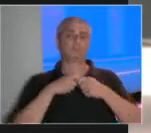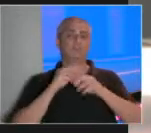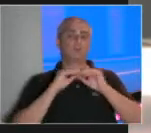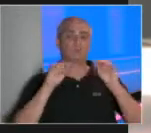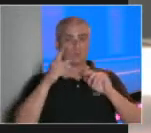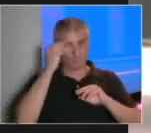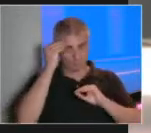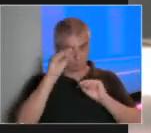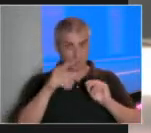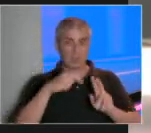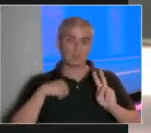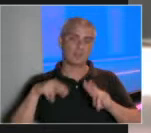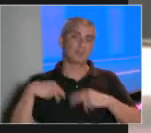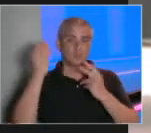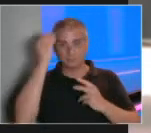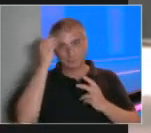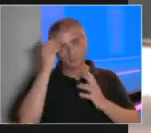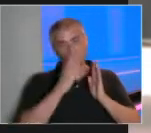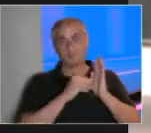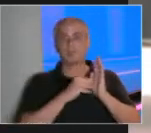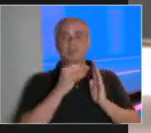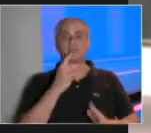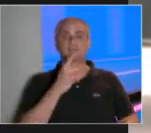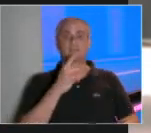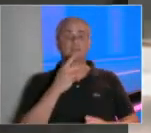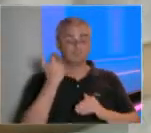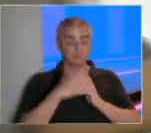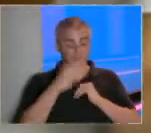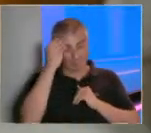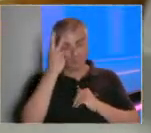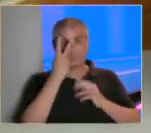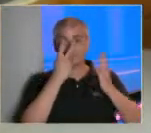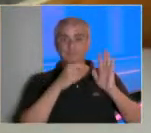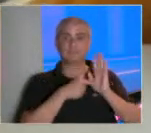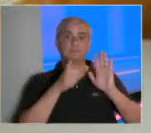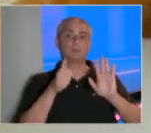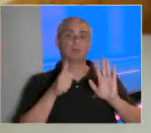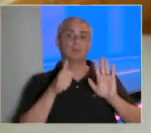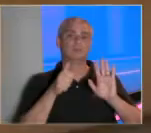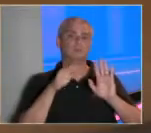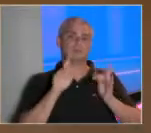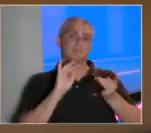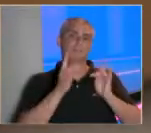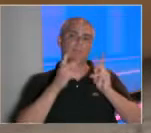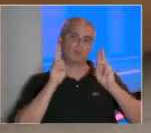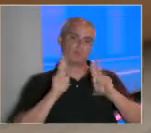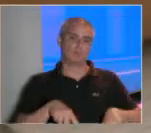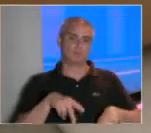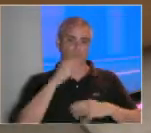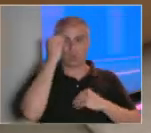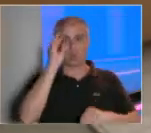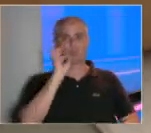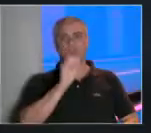מודיע, אנחנו חוזרים ללימודים מסיימים את הלימודים ב-20 לשישי, וזה בניגוד מוחלט